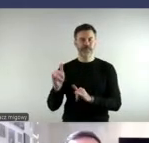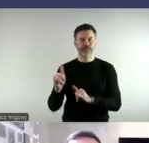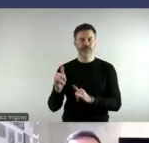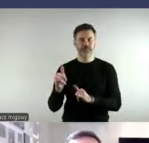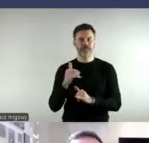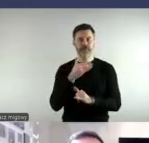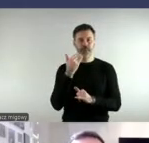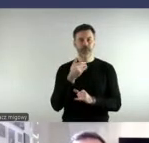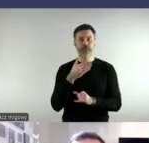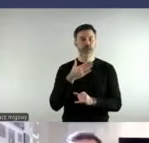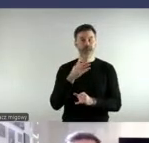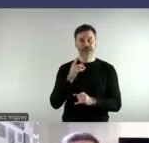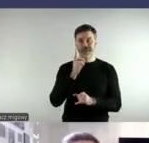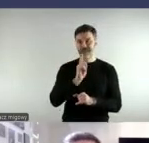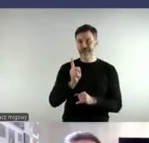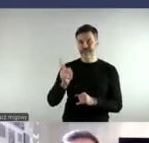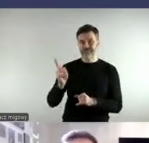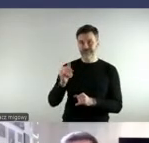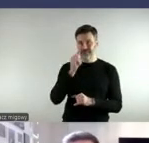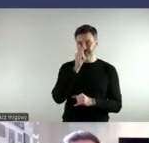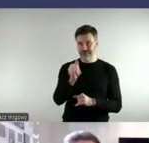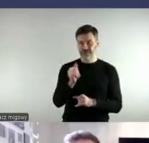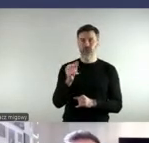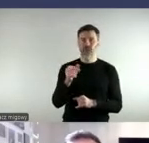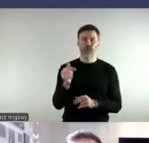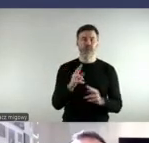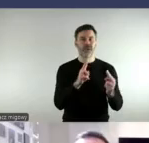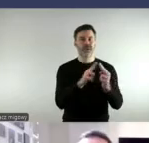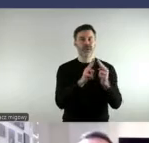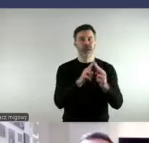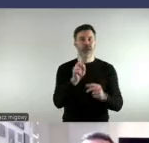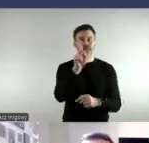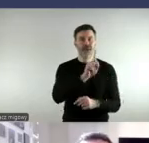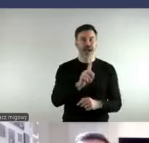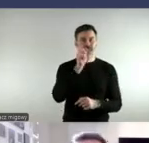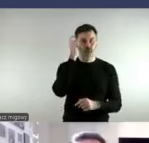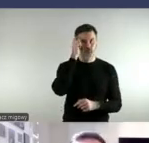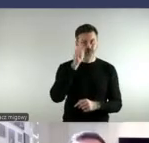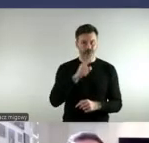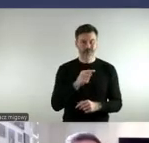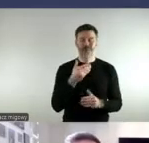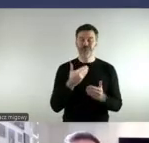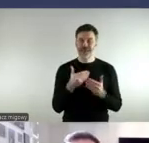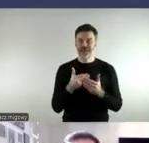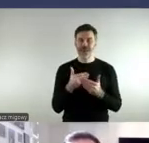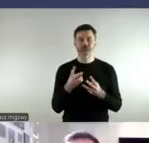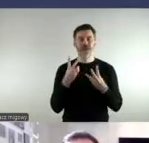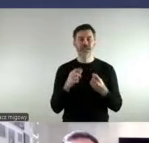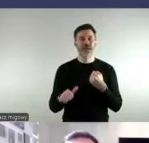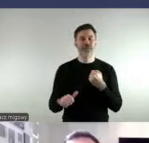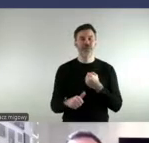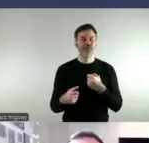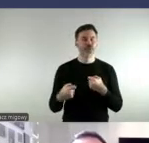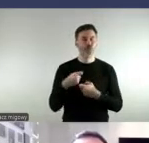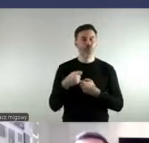wydawanie im they poleceń, are ale i only tak to musi się odbyć po dependent prostu on their own współpracy z authorities, jednostkami and everything has państwowymi. to be consulted Dlatego with ta these state współpraca na institutions. poziomie That's why this lokalnym jest tak collaboration, this